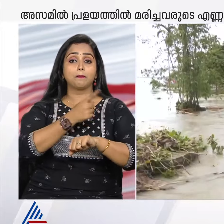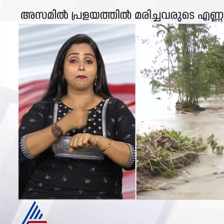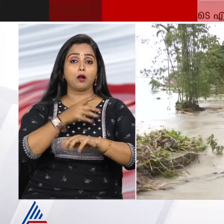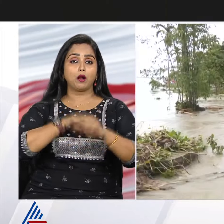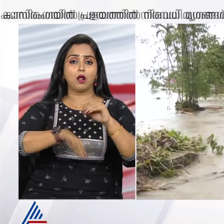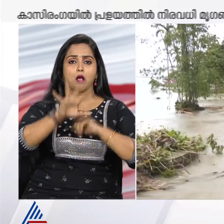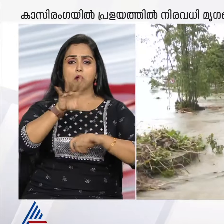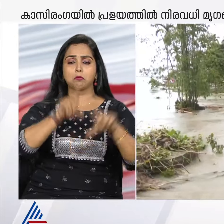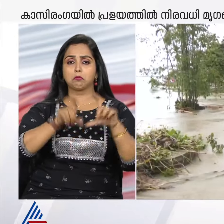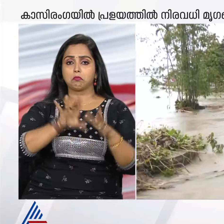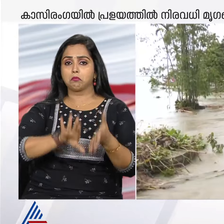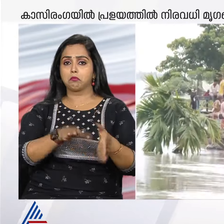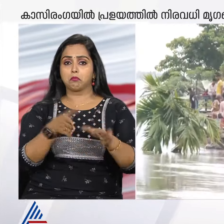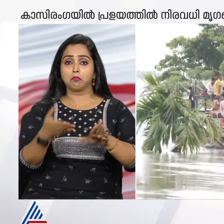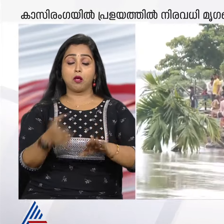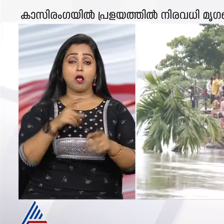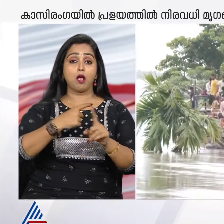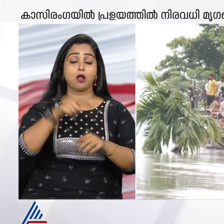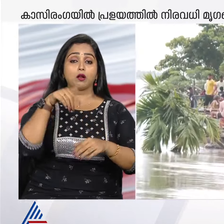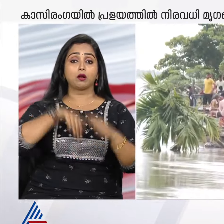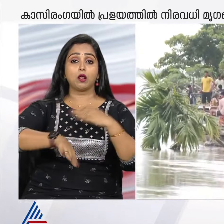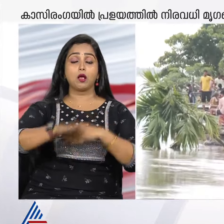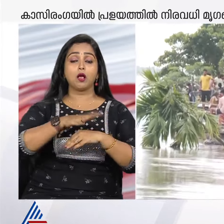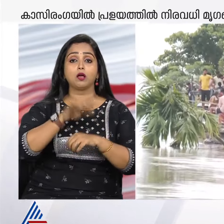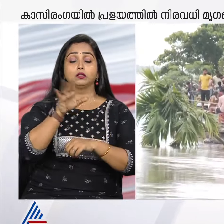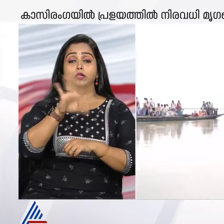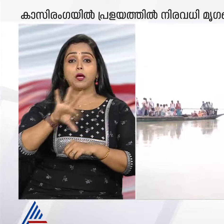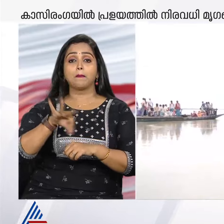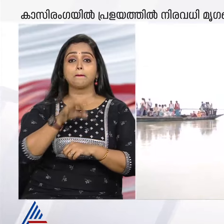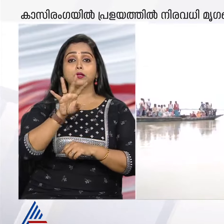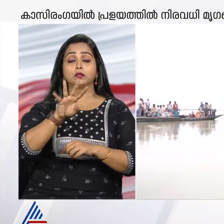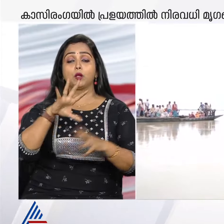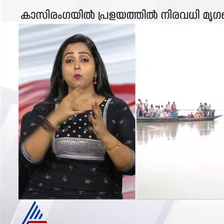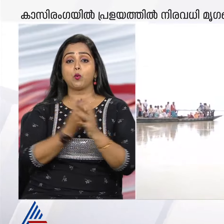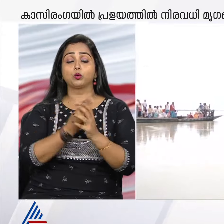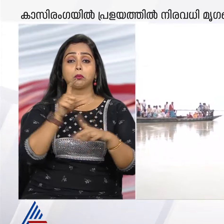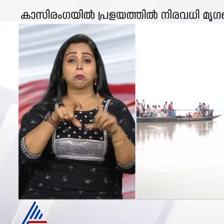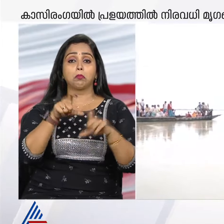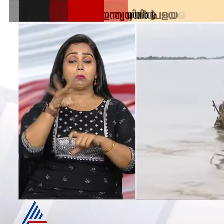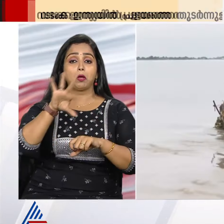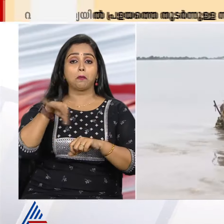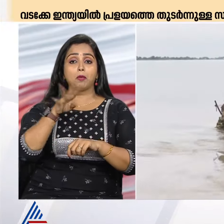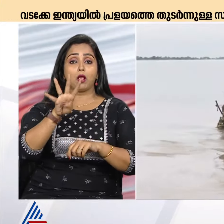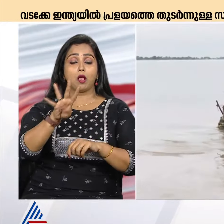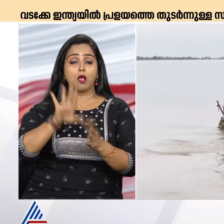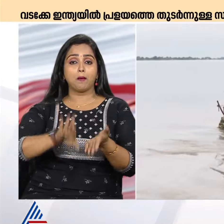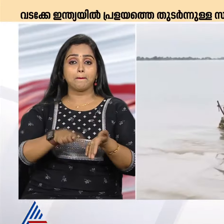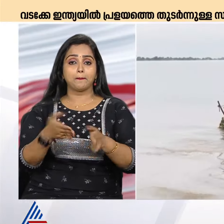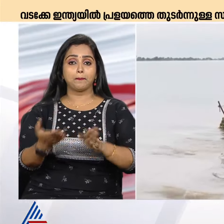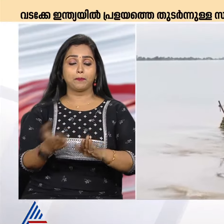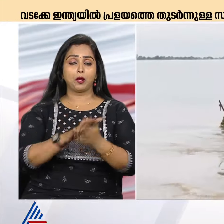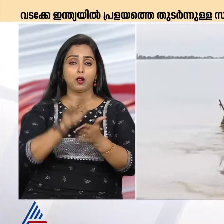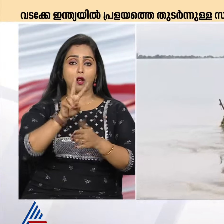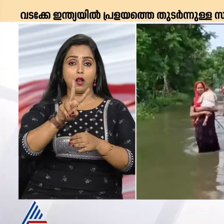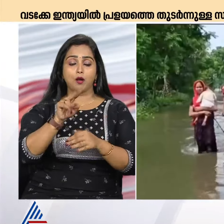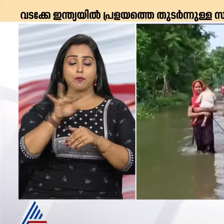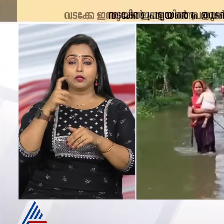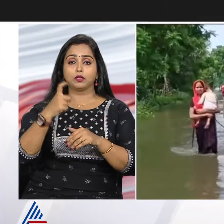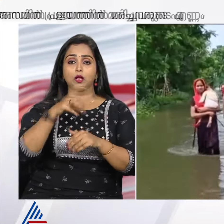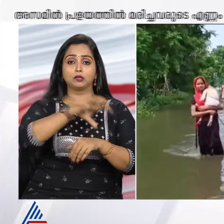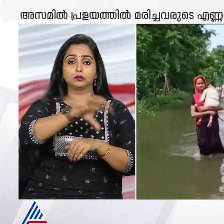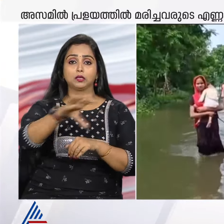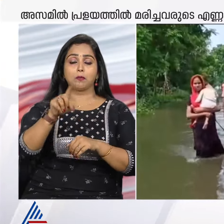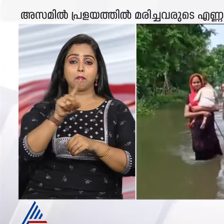കൂടി മരിച്ചു. ഇതോടെ സംസ്ഥാനത്ത് ആകെ മരണം 84 ആയി. 27 ജില്ലകളിലായി 14 ലക്ഷം പേരെയാണ് വെള്ളപ്പൊക്കം